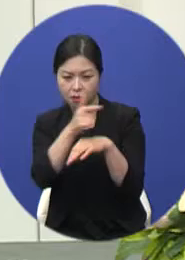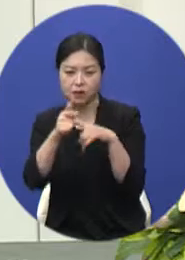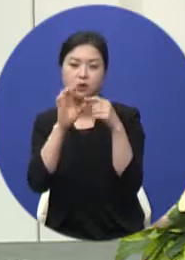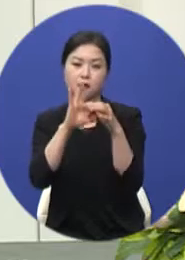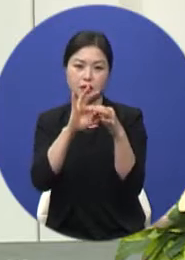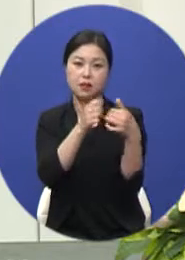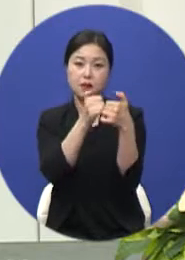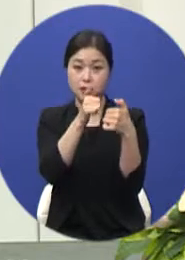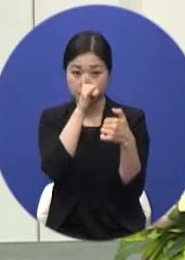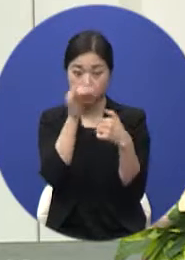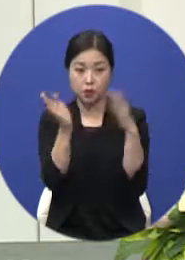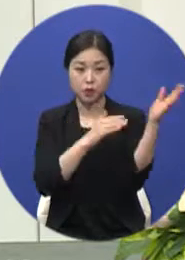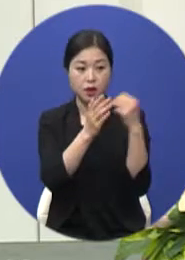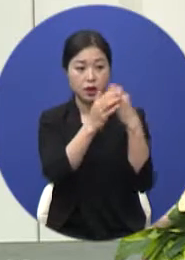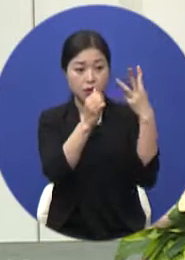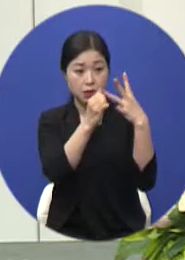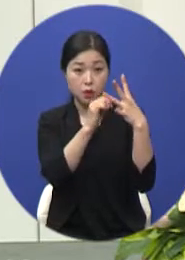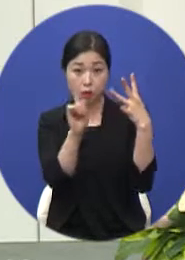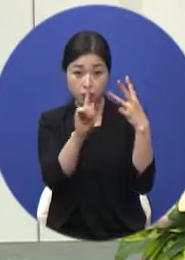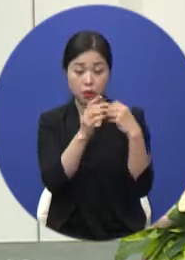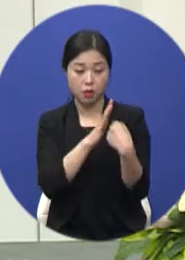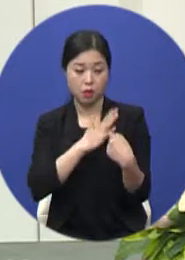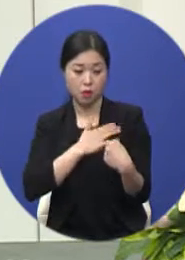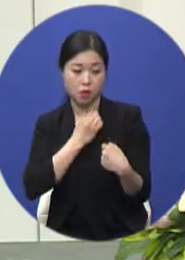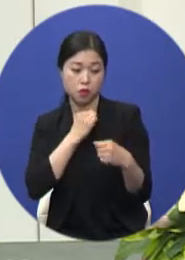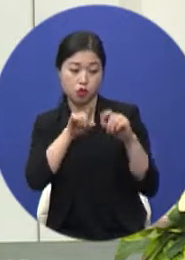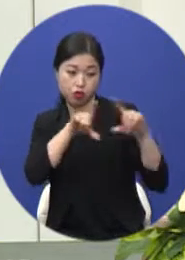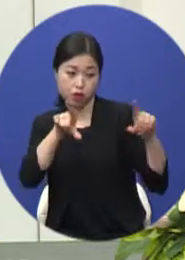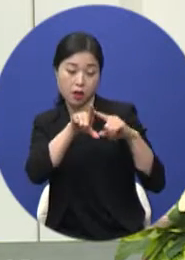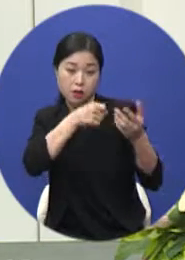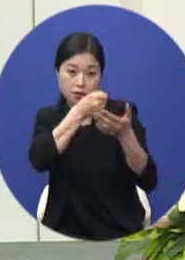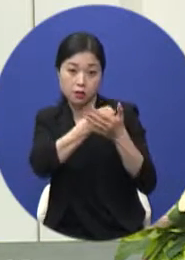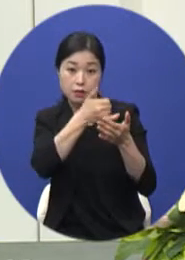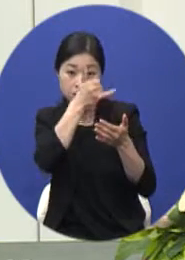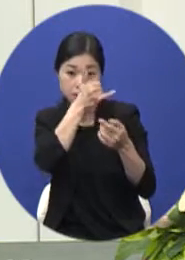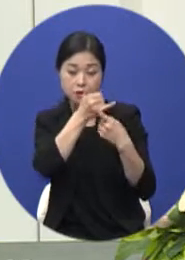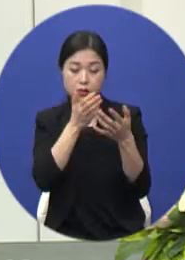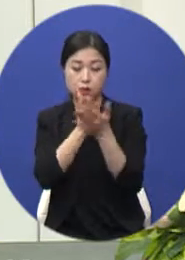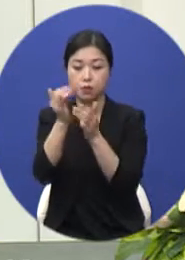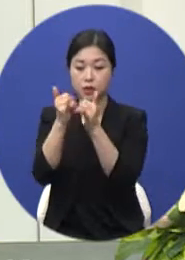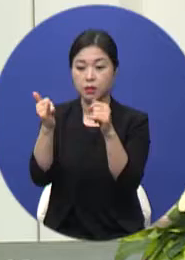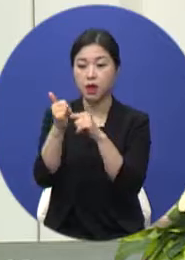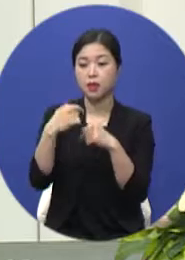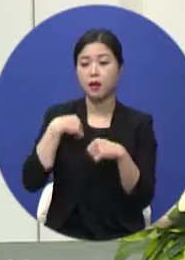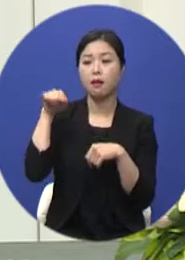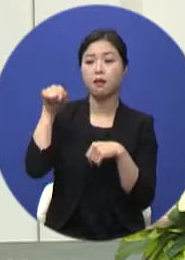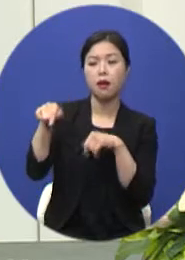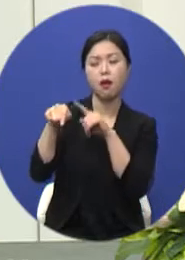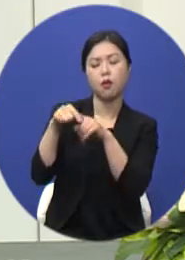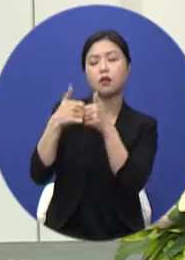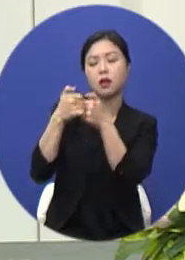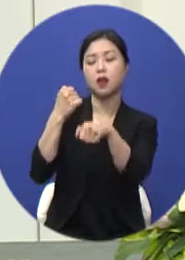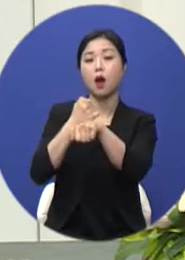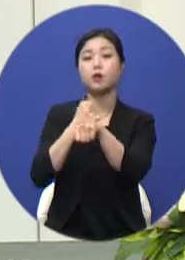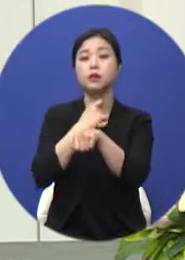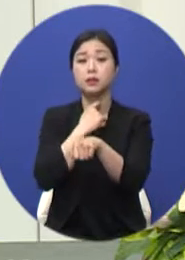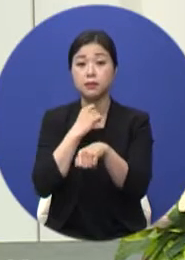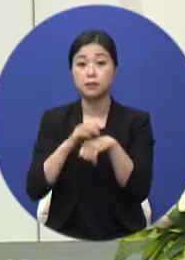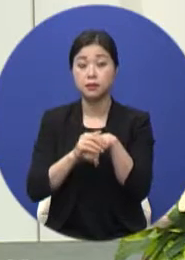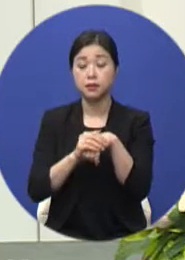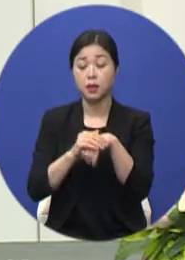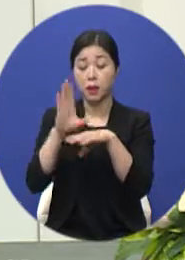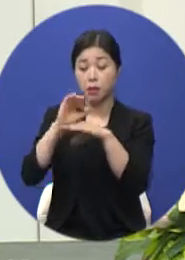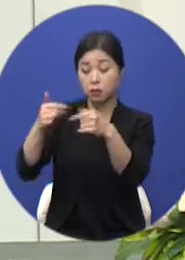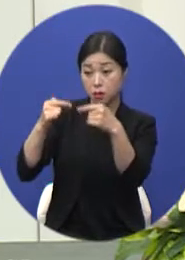해드리고 3번은 지정해서 우리가 그 전문가분들 나 이분하고 상담하고 싶다, 방송에 나온 그분하고